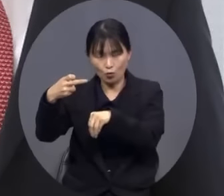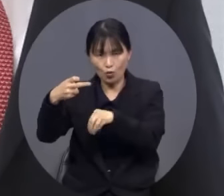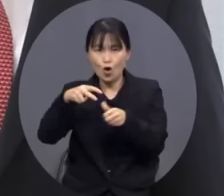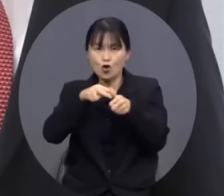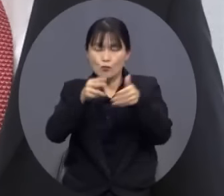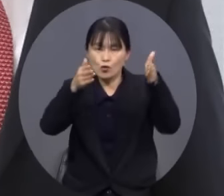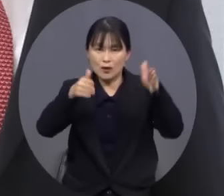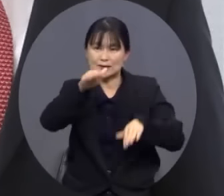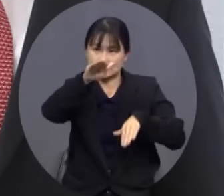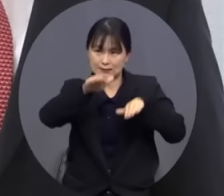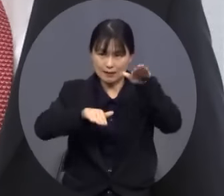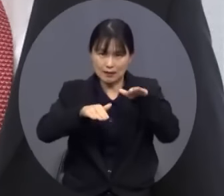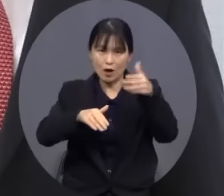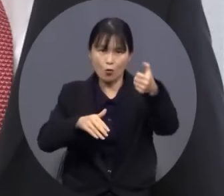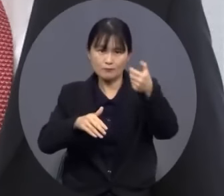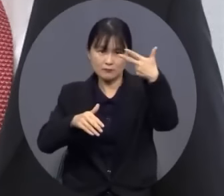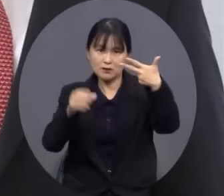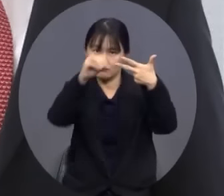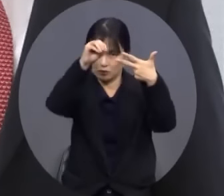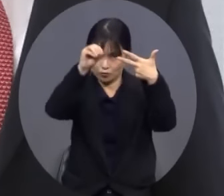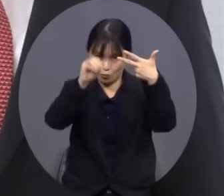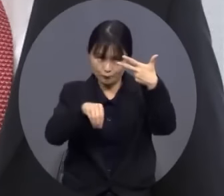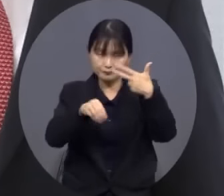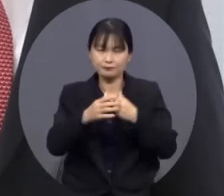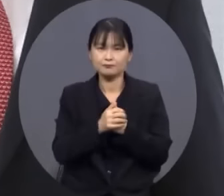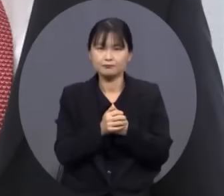후보간의 격차는 57%